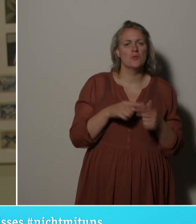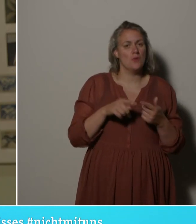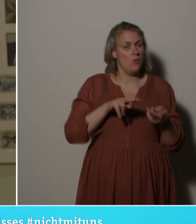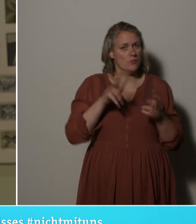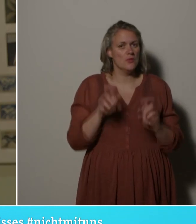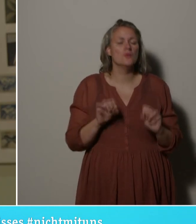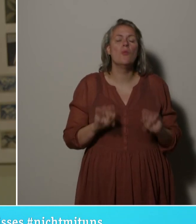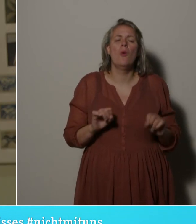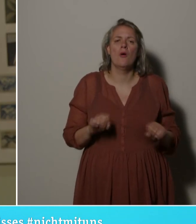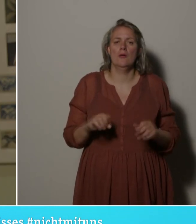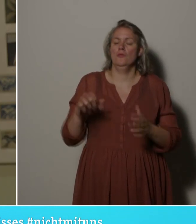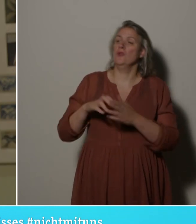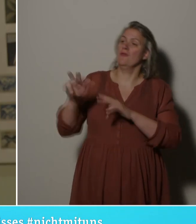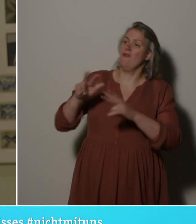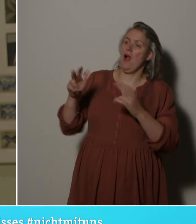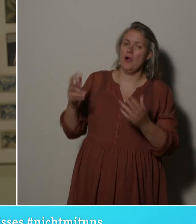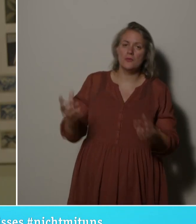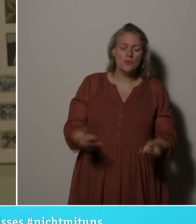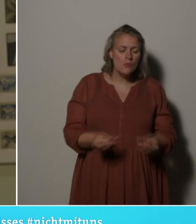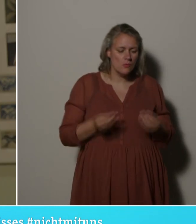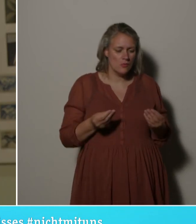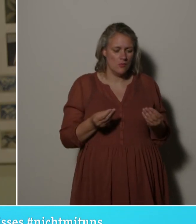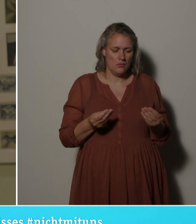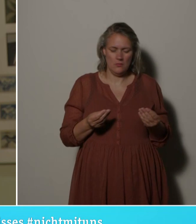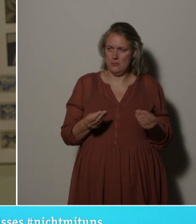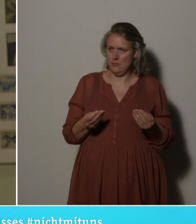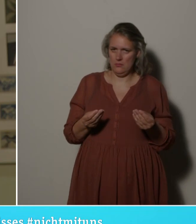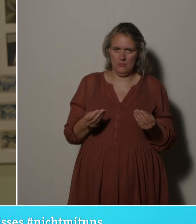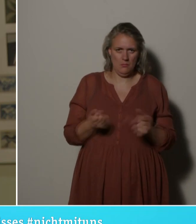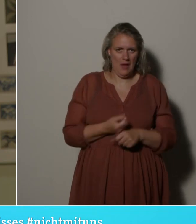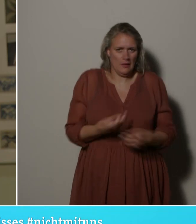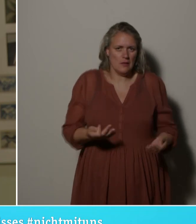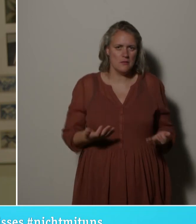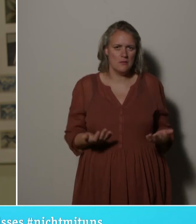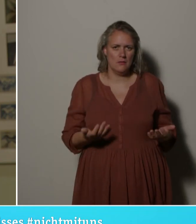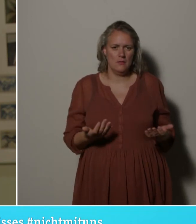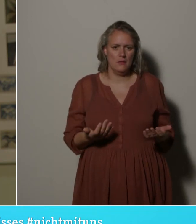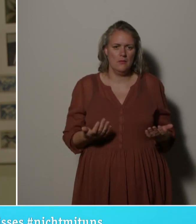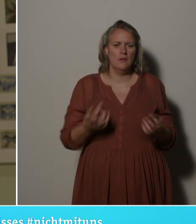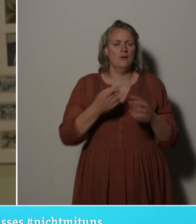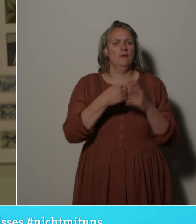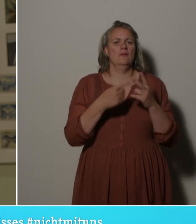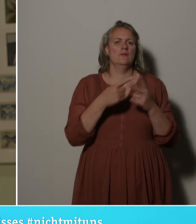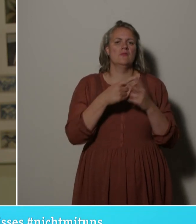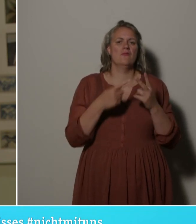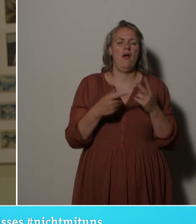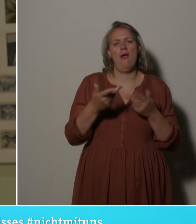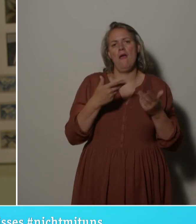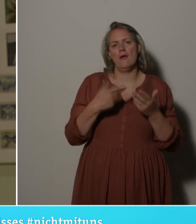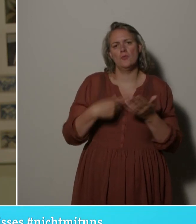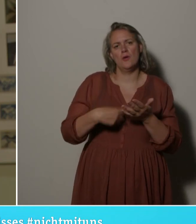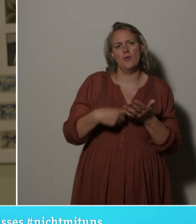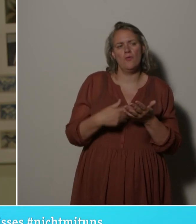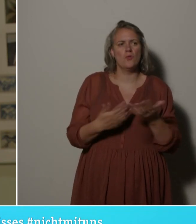Seite der Stadtverwaltung daraus geworden ist, ist in unseren Augen quasi nichts. 2 unverbindliche Gesprächsaufforderungen, gewürzt